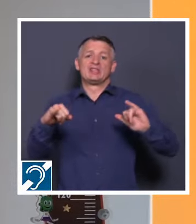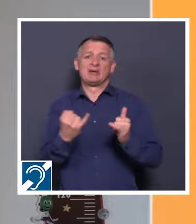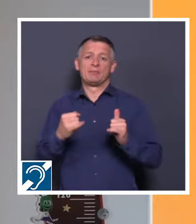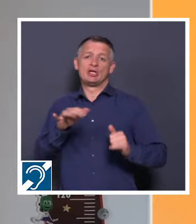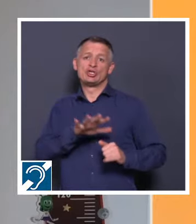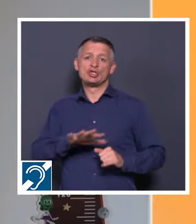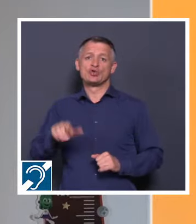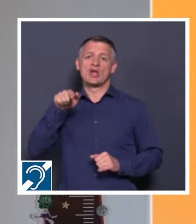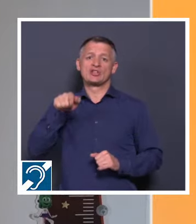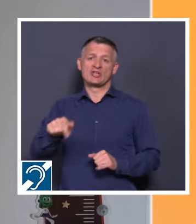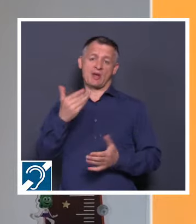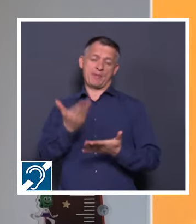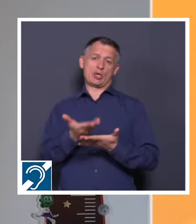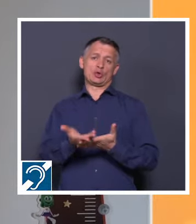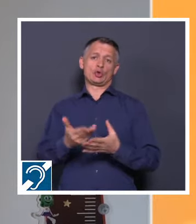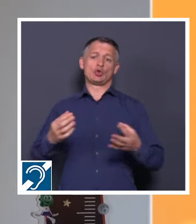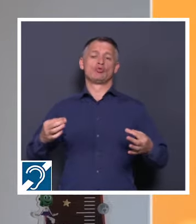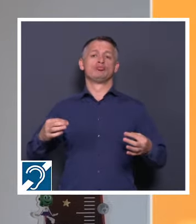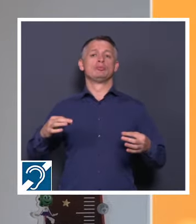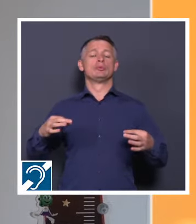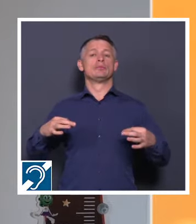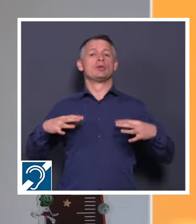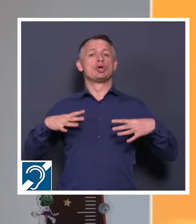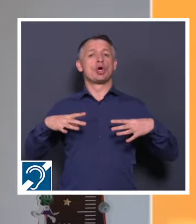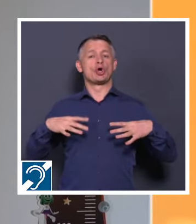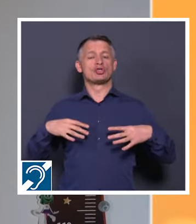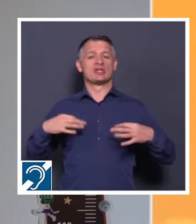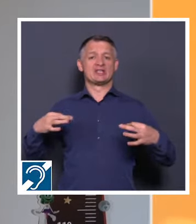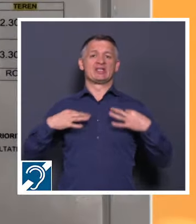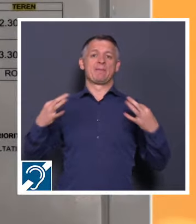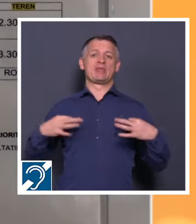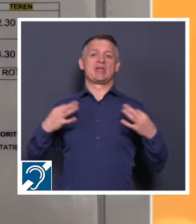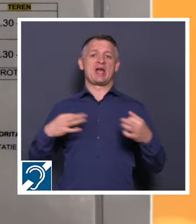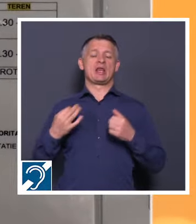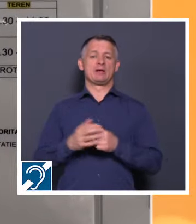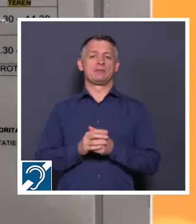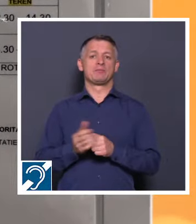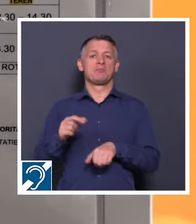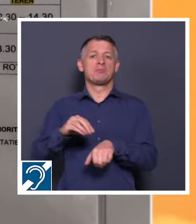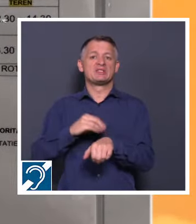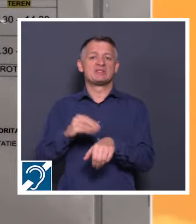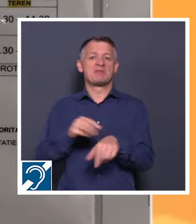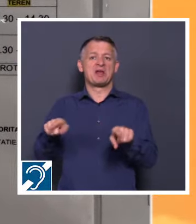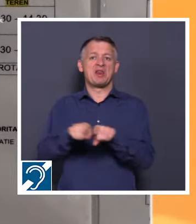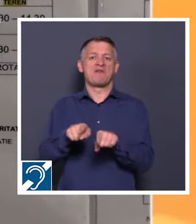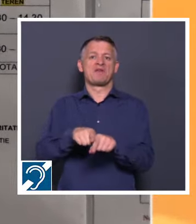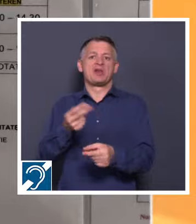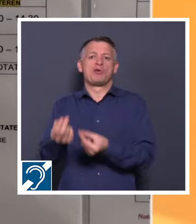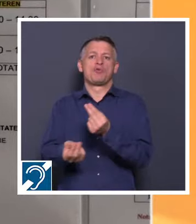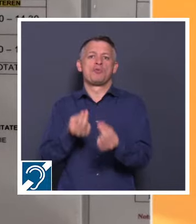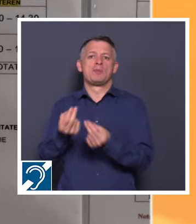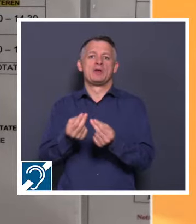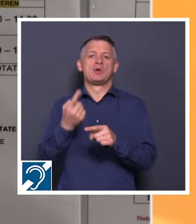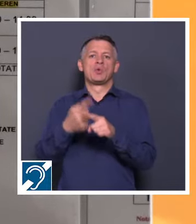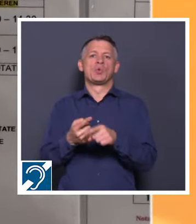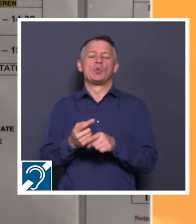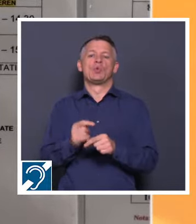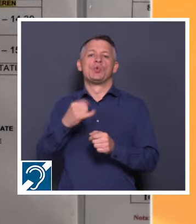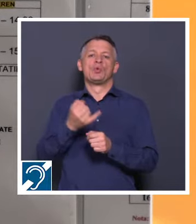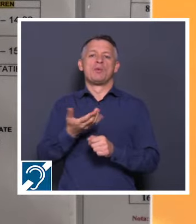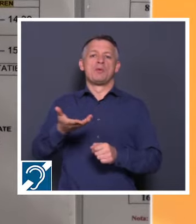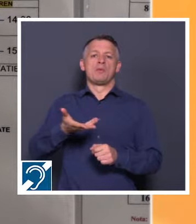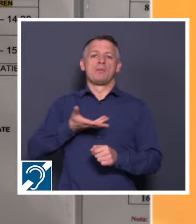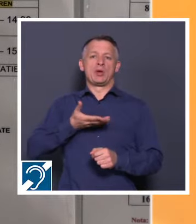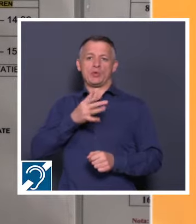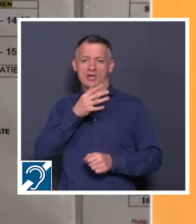zona aceasta de concedii medicale. Pentru că mă simt efectiv ca în bancul cu rabinul și cu caprele, când